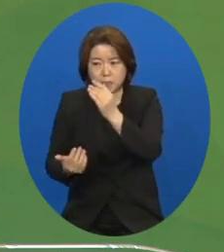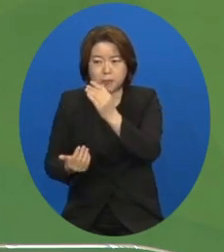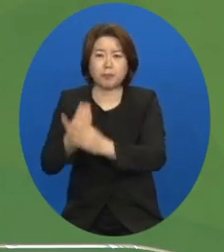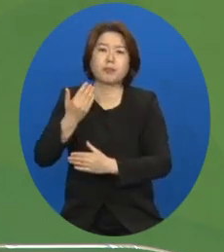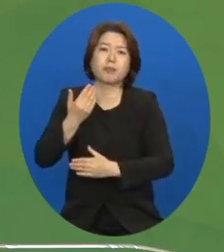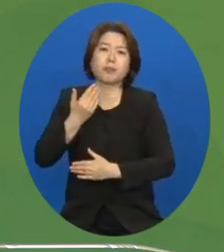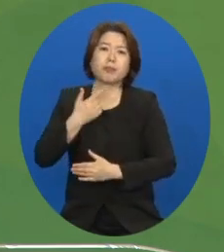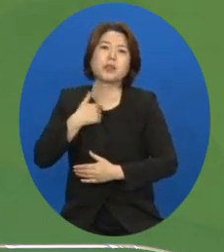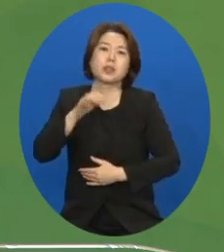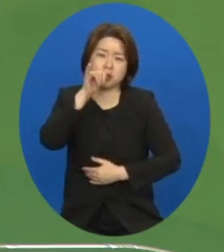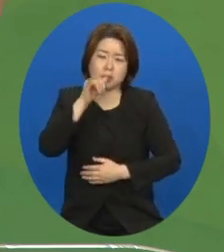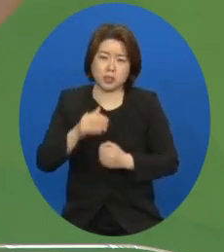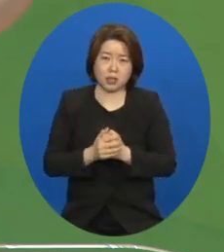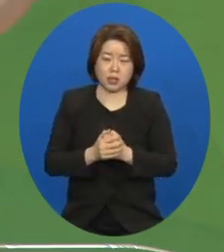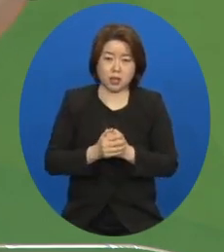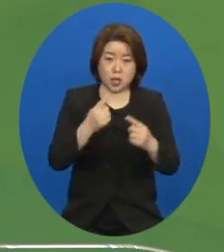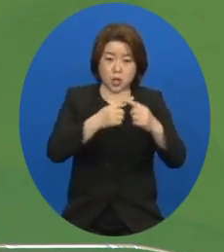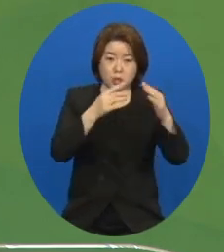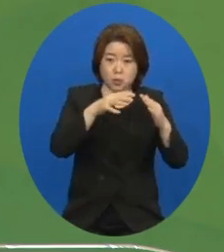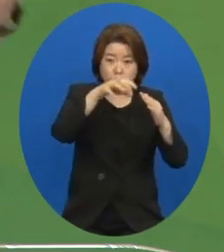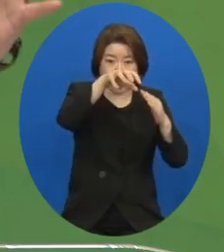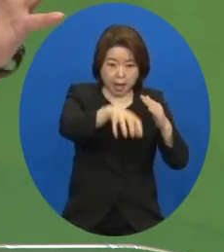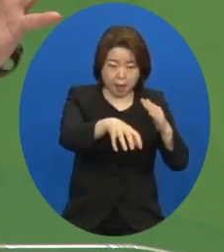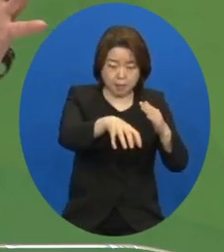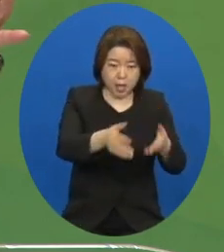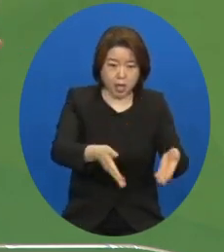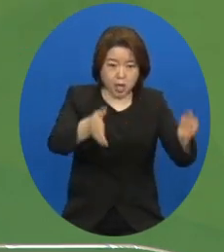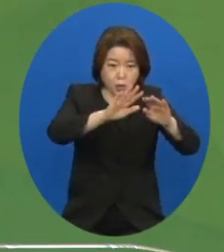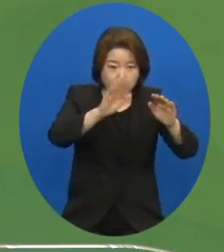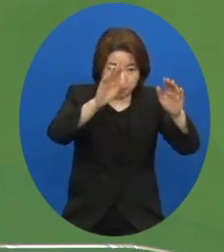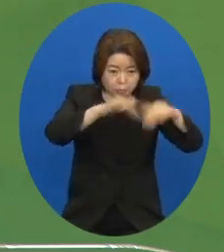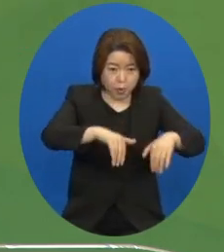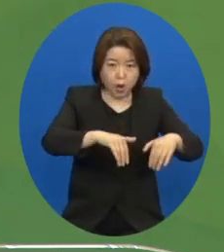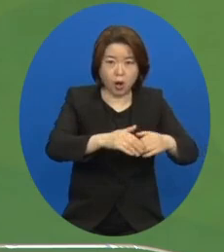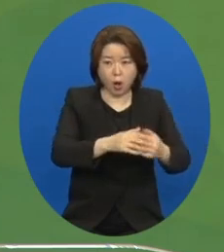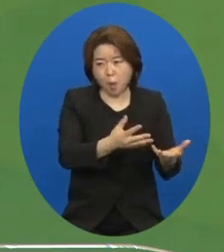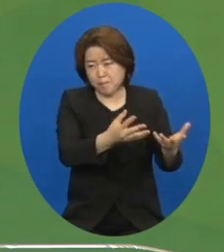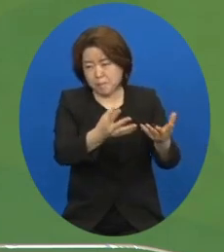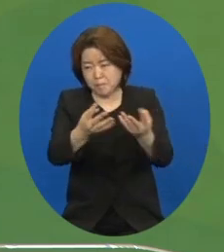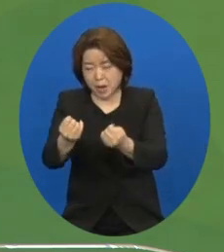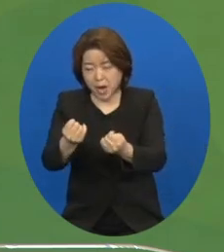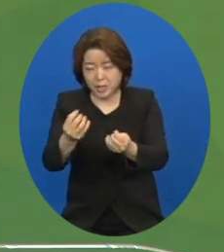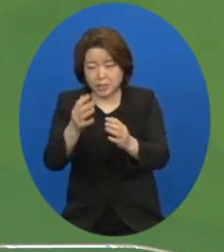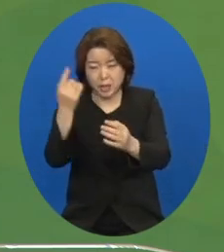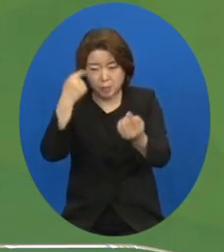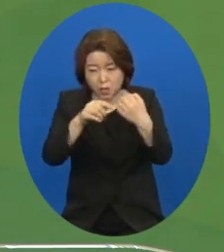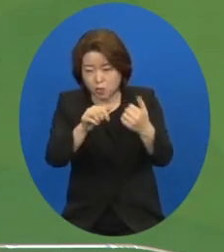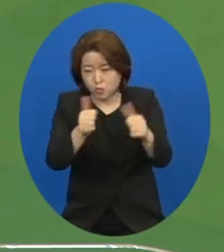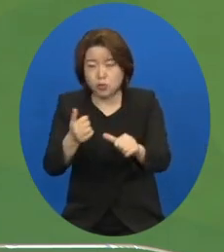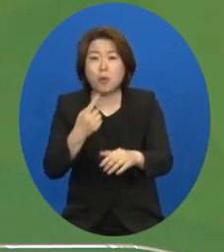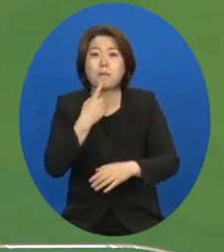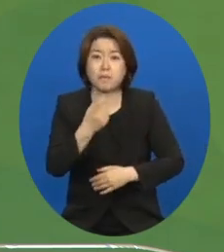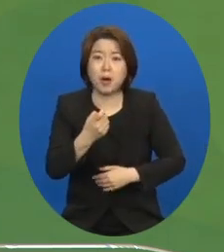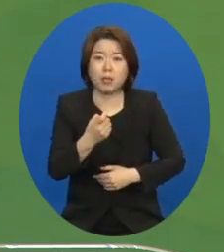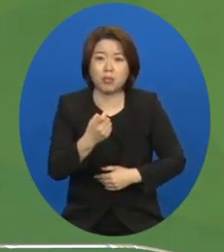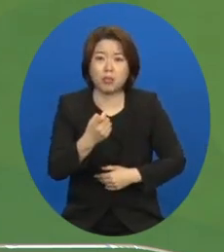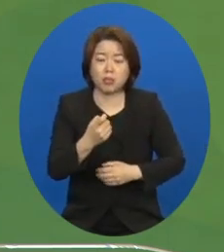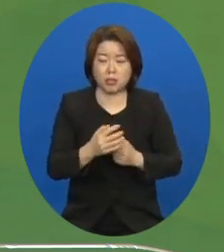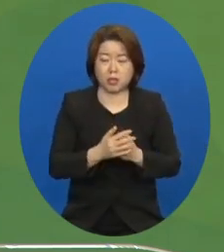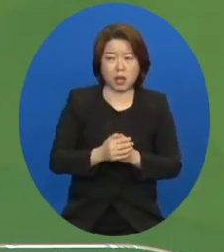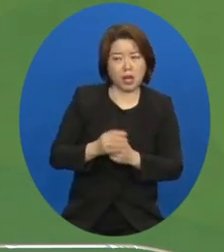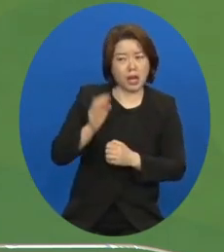있었습니다. 교회 앞에 있는 건물이 다 무너지고 수많은 사람이 죽고 다치고, 아마 이